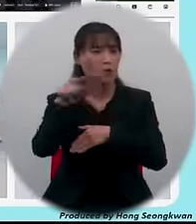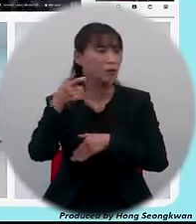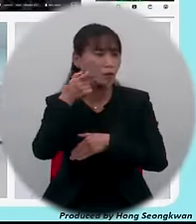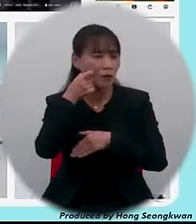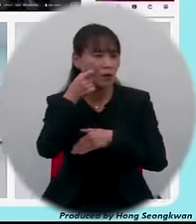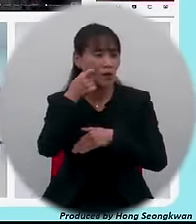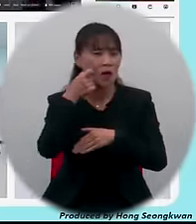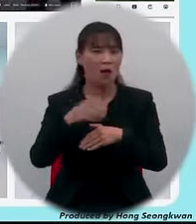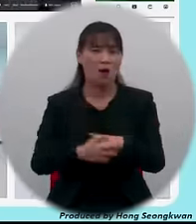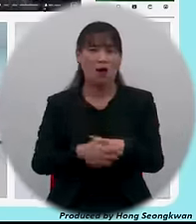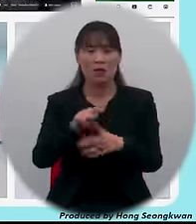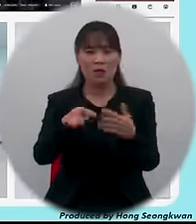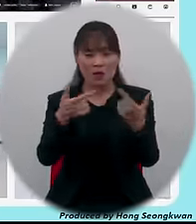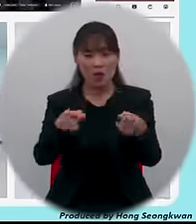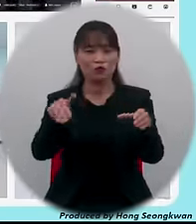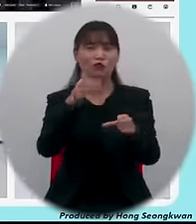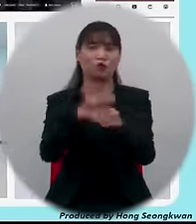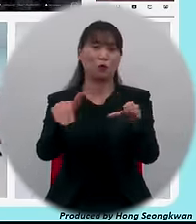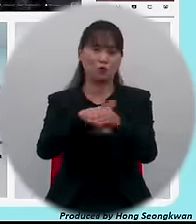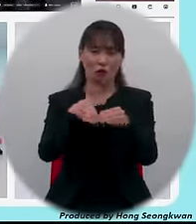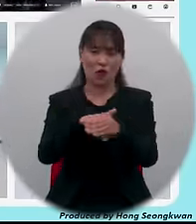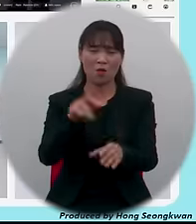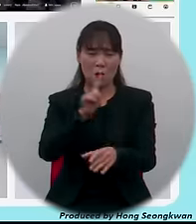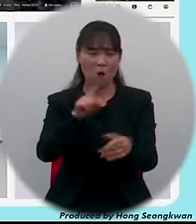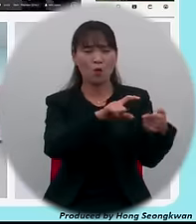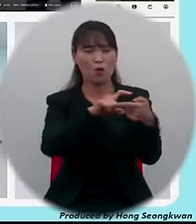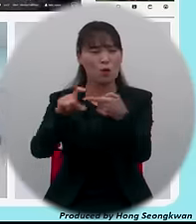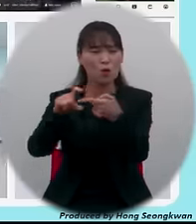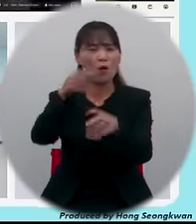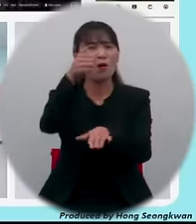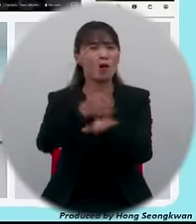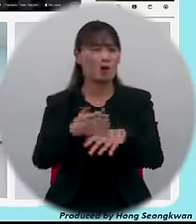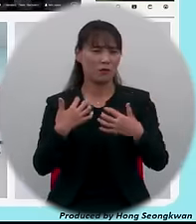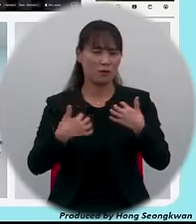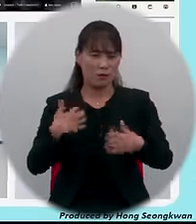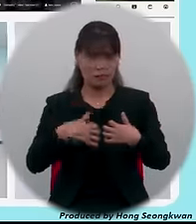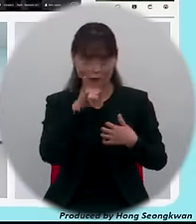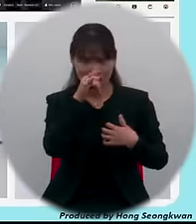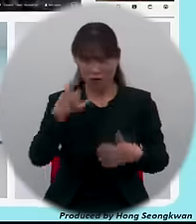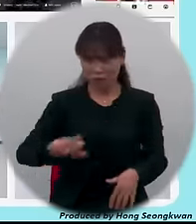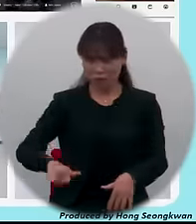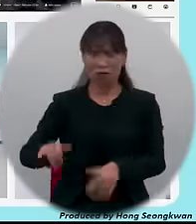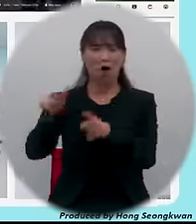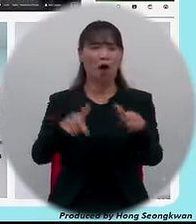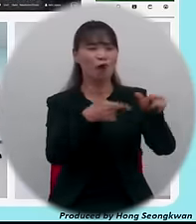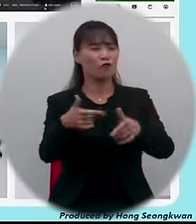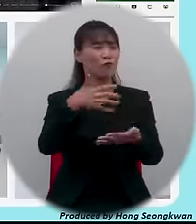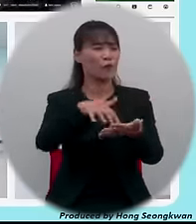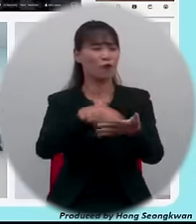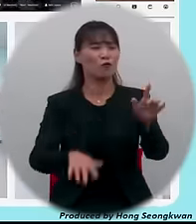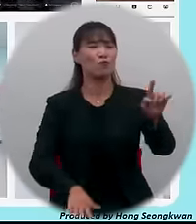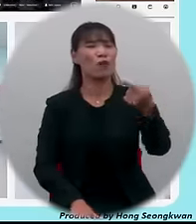그리고 Z 세대의 핵심 문화인이 쇼품에 통계 결과가 굉장히 재밌는데요 우리 청소년 자녀들은 하루 평균